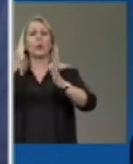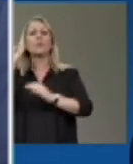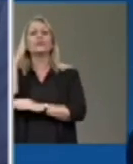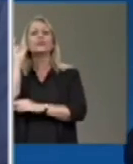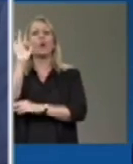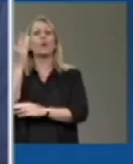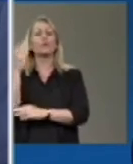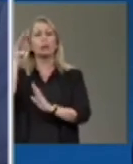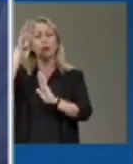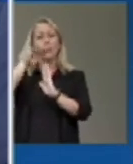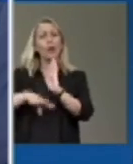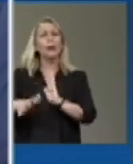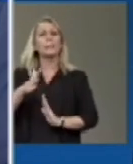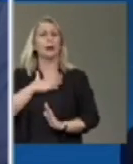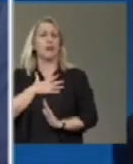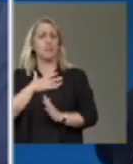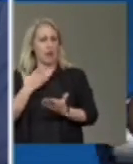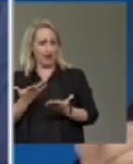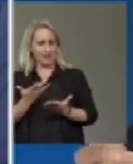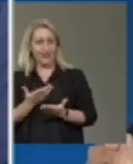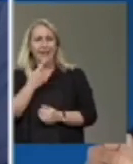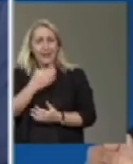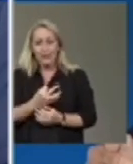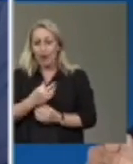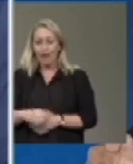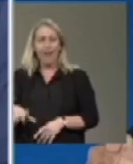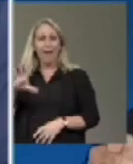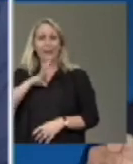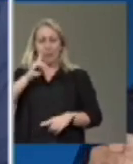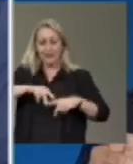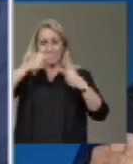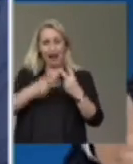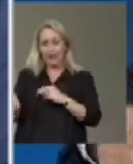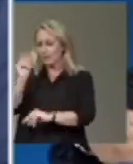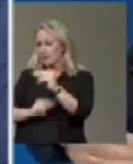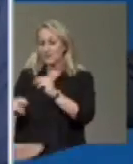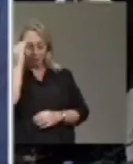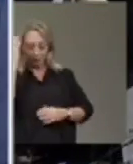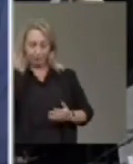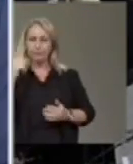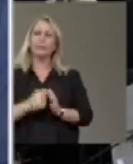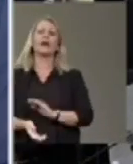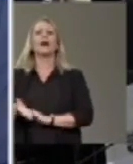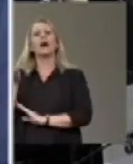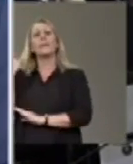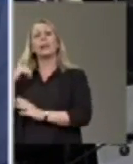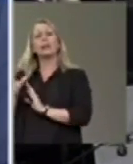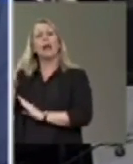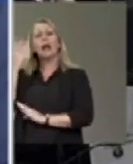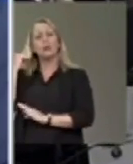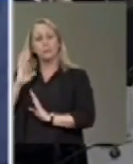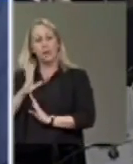το αναδεικνύουμε κάθε χρόνο αλλά με τη βοήθεια σας φέτος έτι περισσότερο μπορούμε και